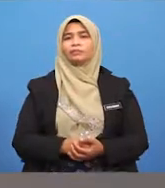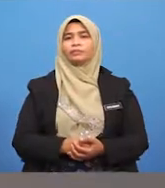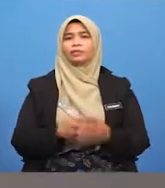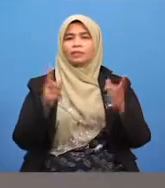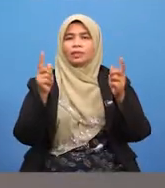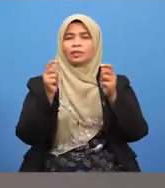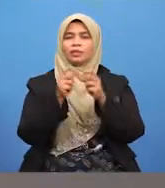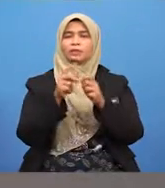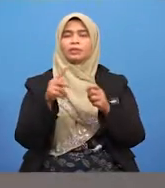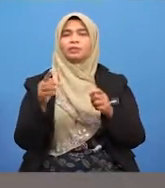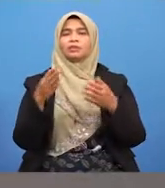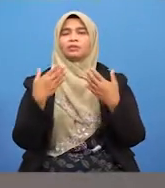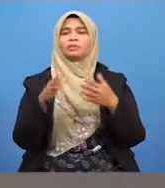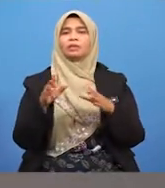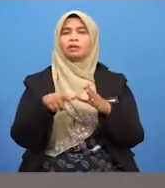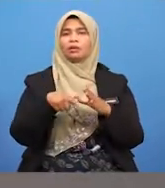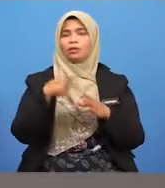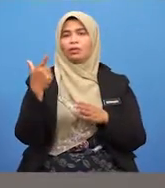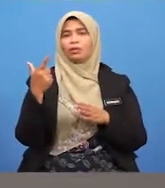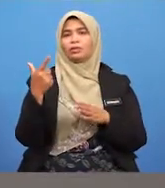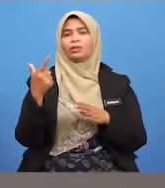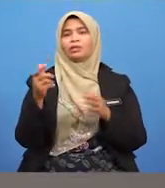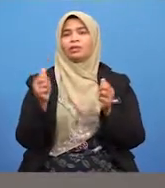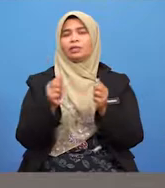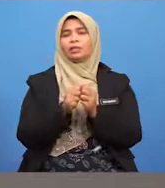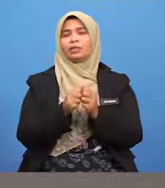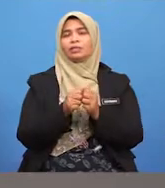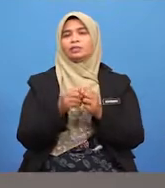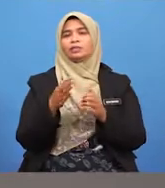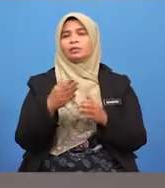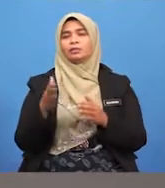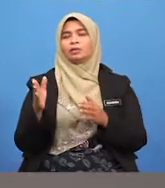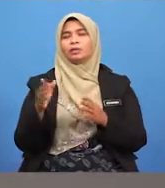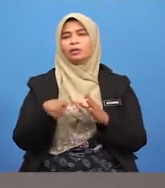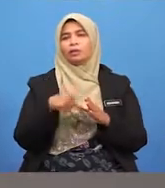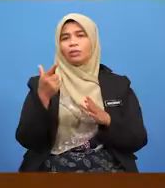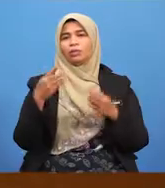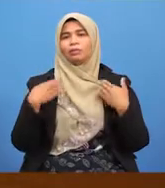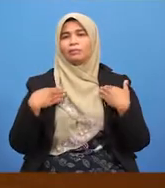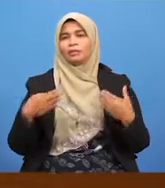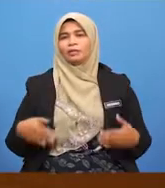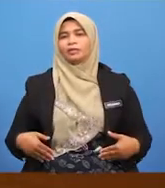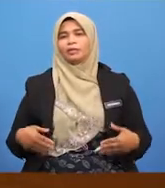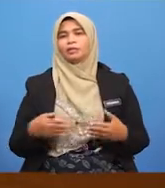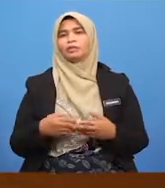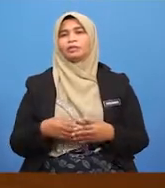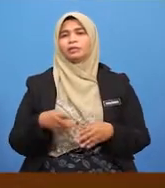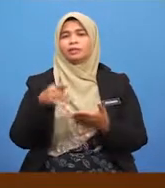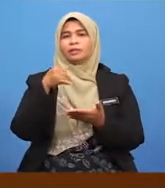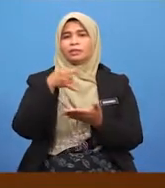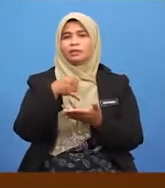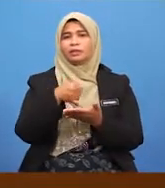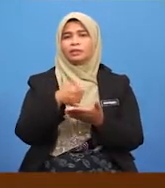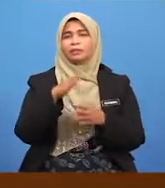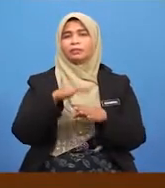temukan sebelah luar lengan dengan sebelah luar badan penitikan